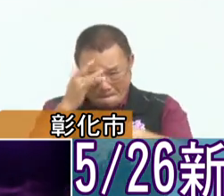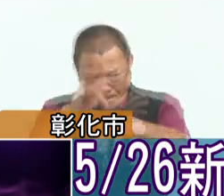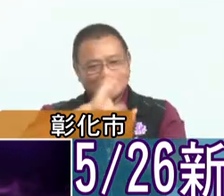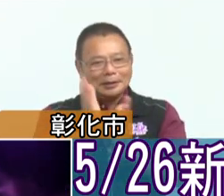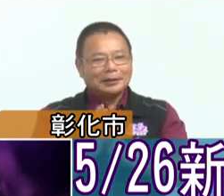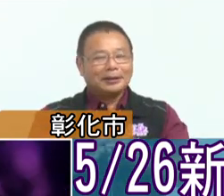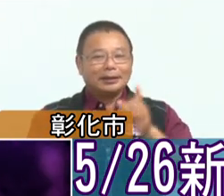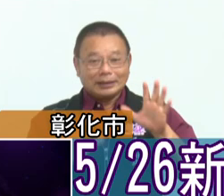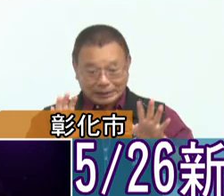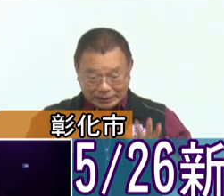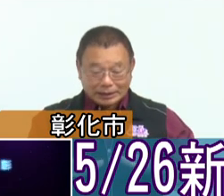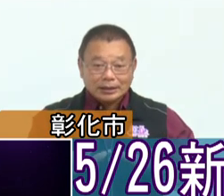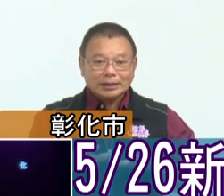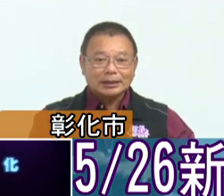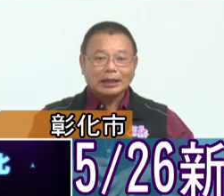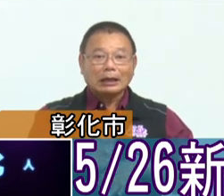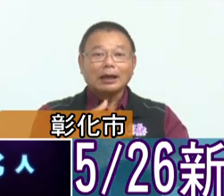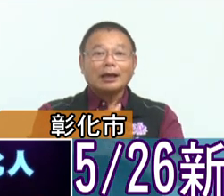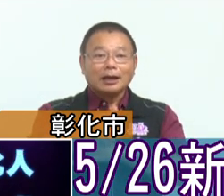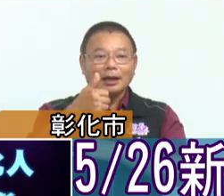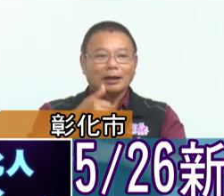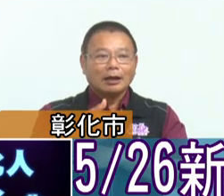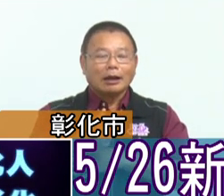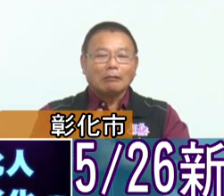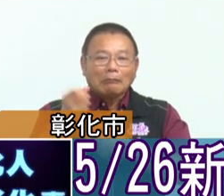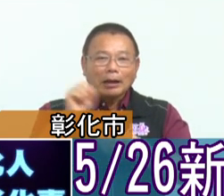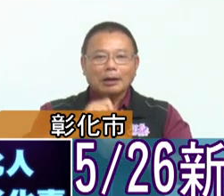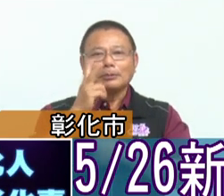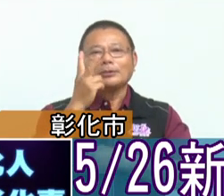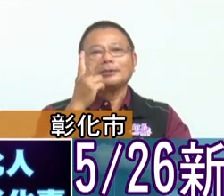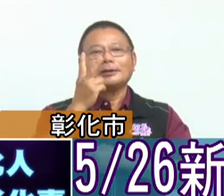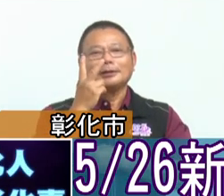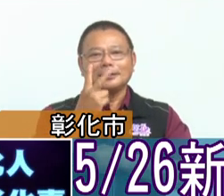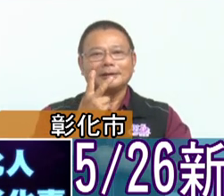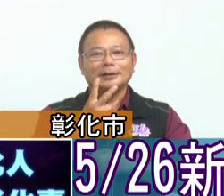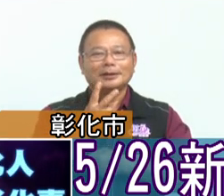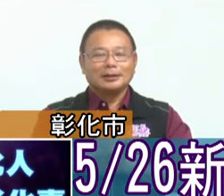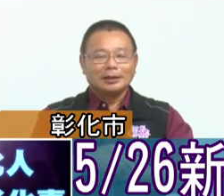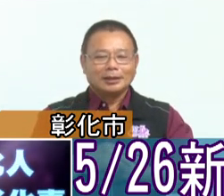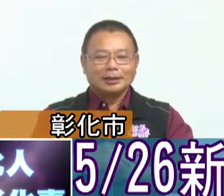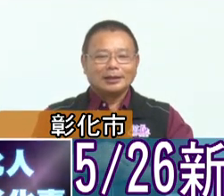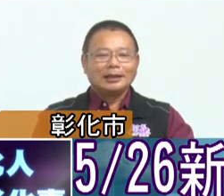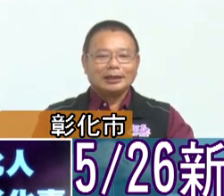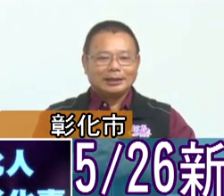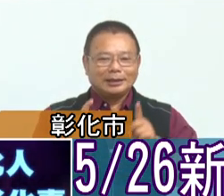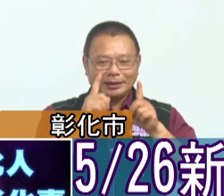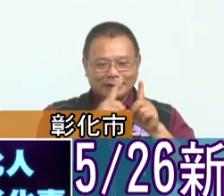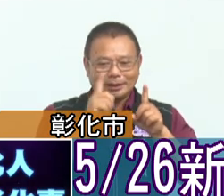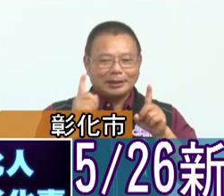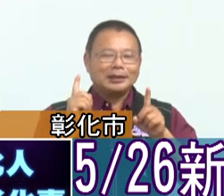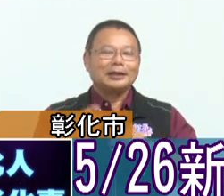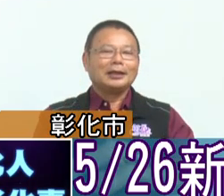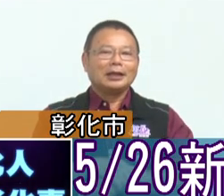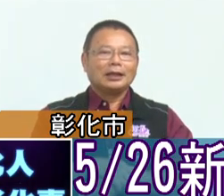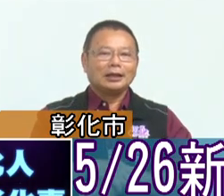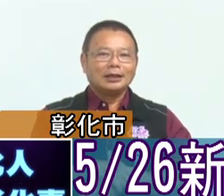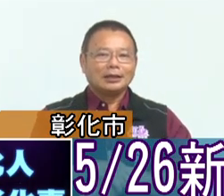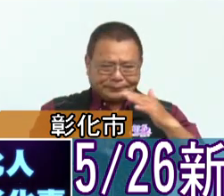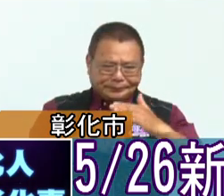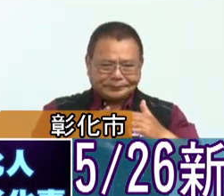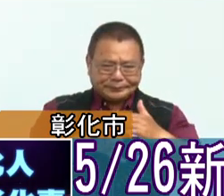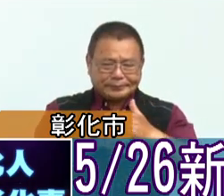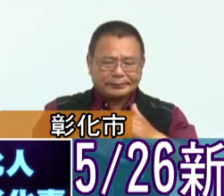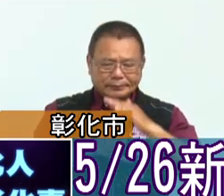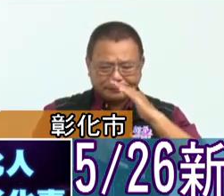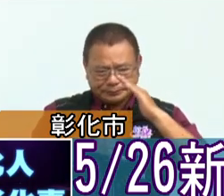家人。 彰化县今天新增2例，较昨天13例明显下降了，显示围堵成功，有效社区控制，